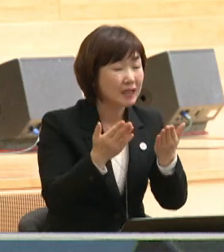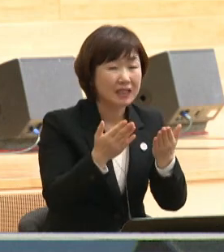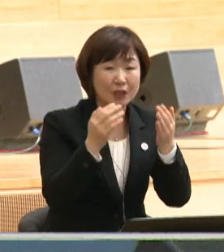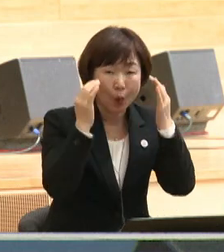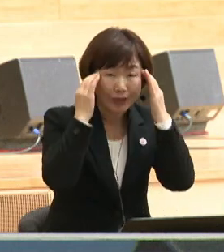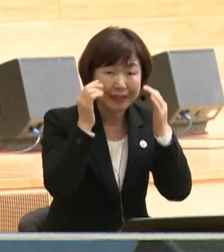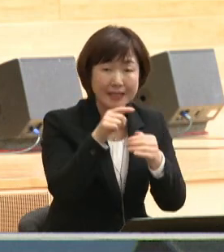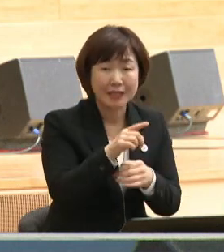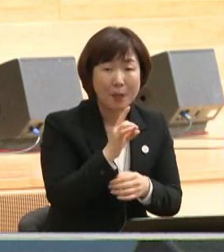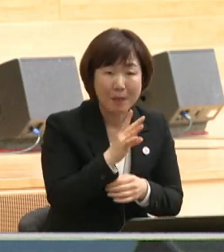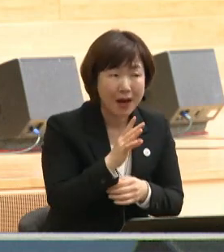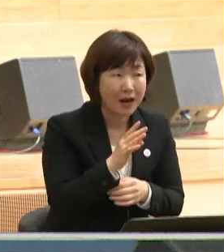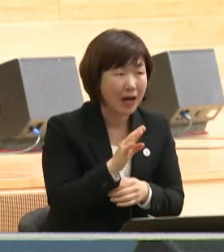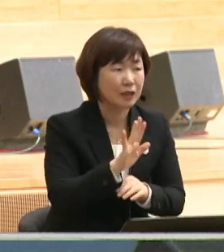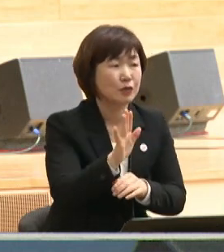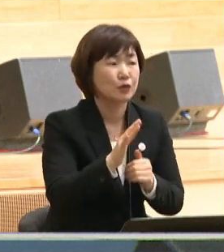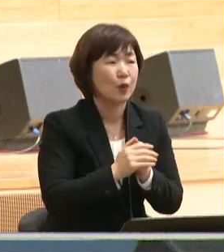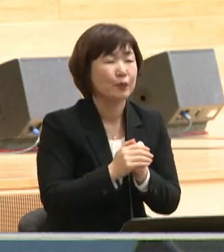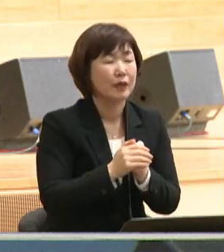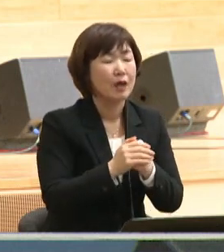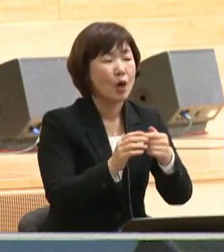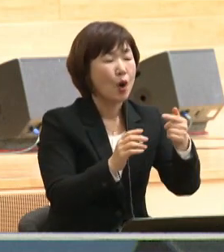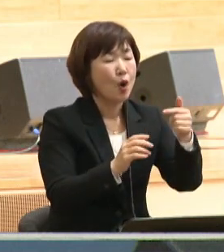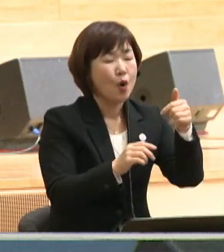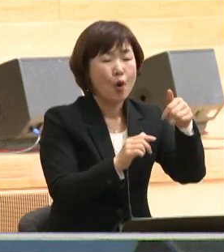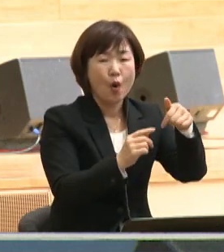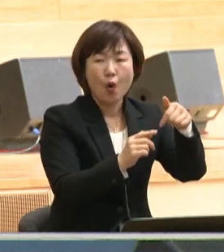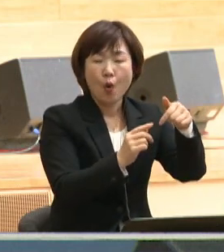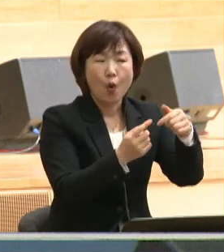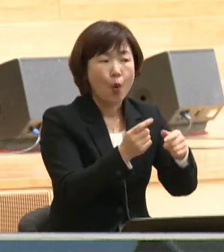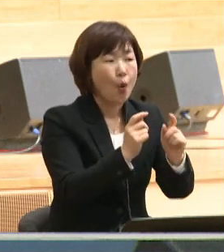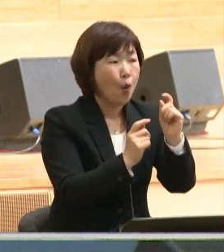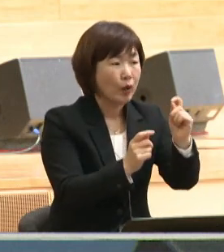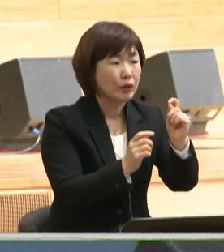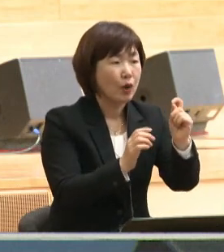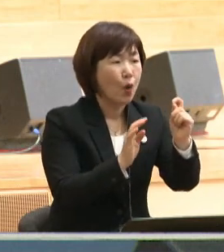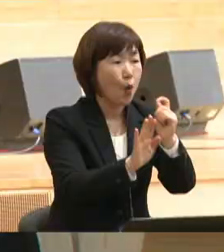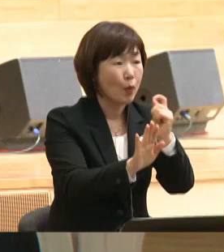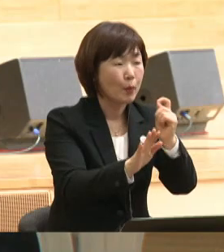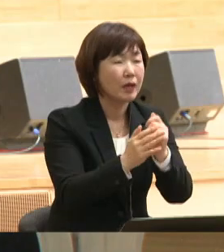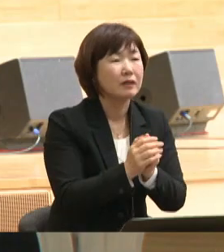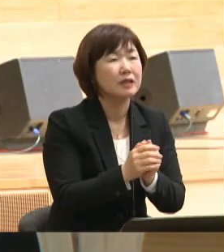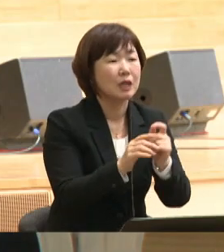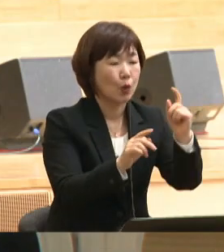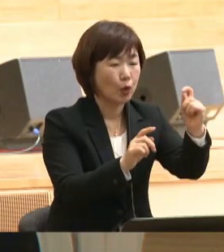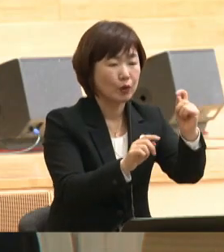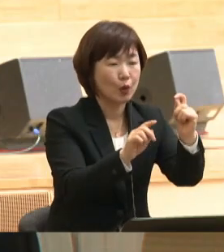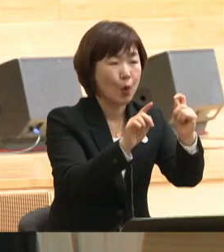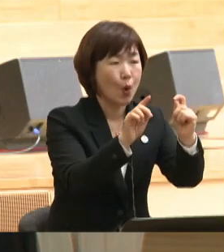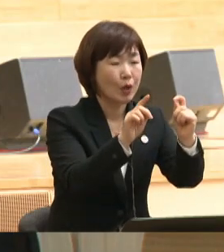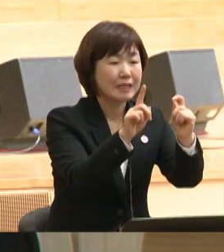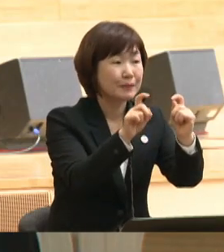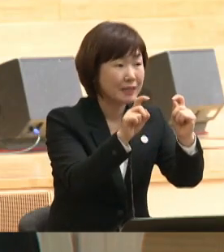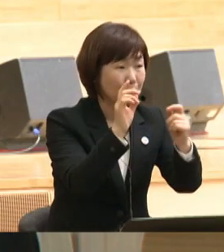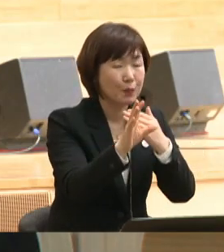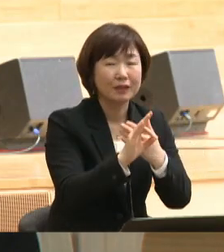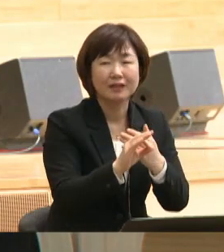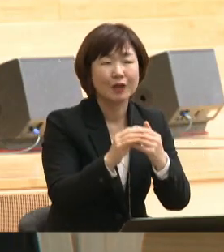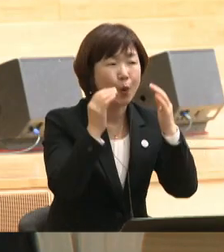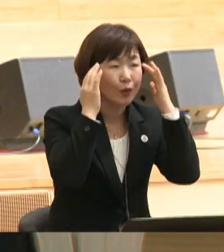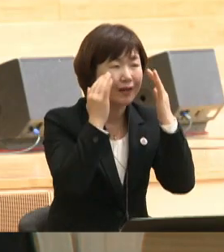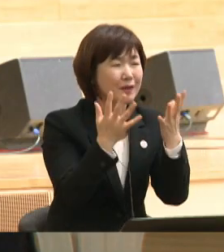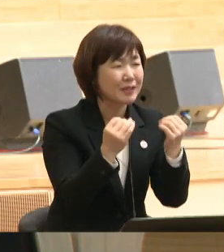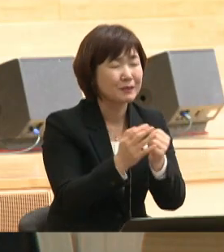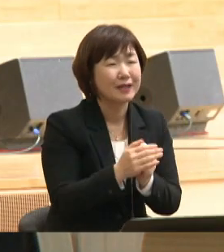어디 이뿐입니까 고린도후서 11장에는 바울이 수없이 많은 고난을 당했다고 기록하고 있습니다 뭐라고 기록하죠